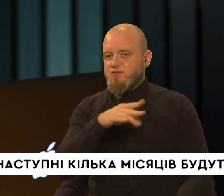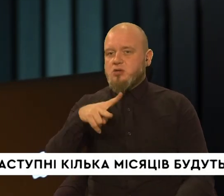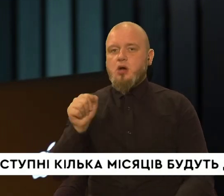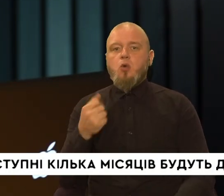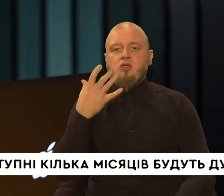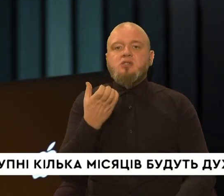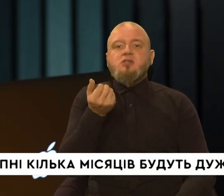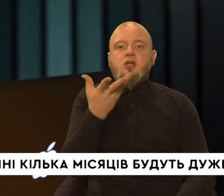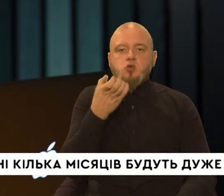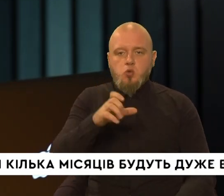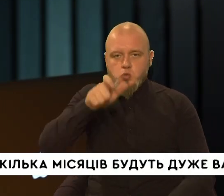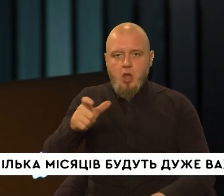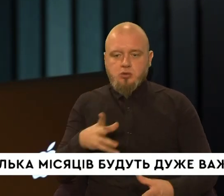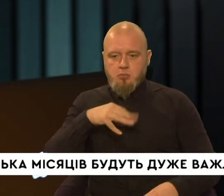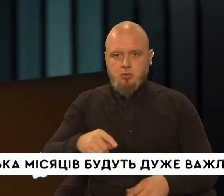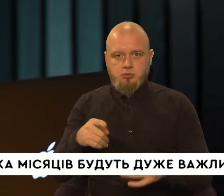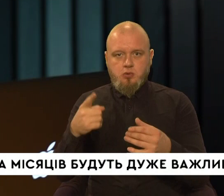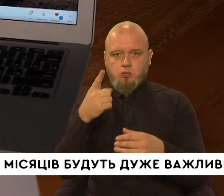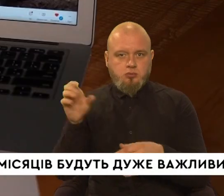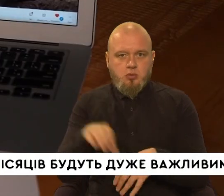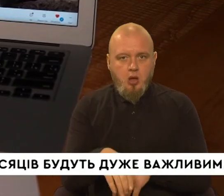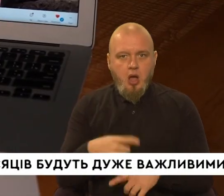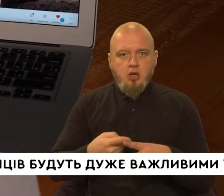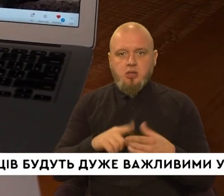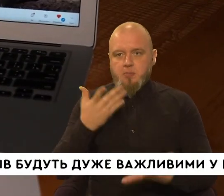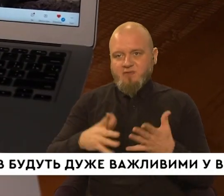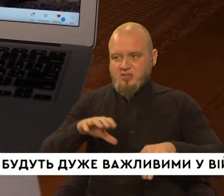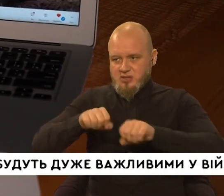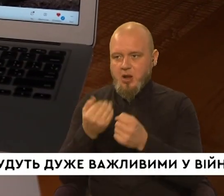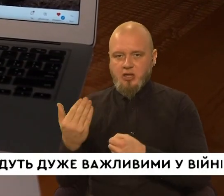загинули в один момент, це, напевно, мало б зламати їхній дух?